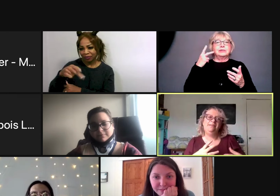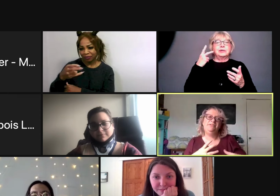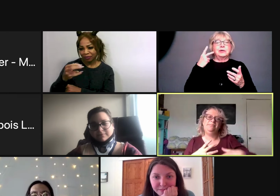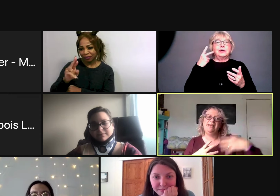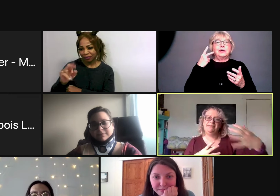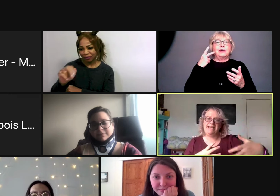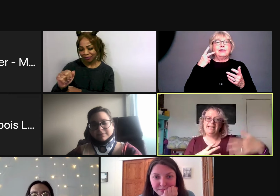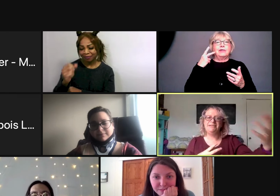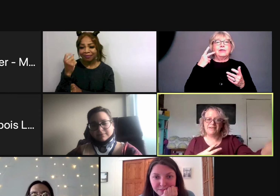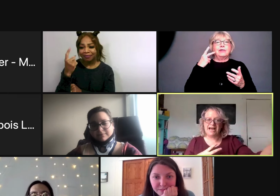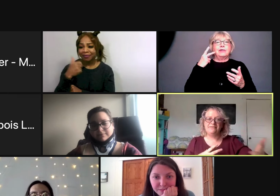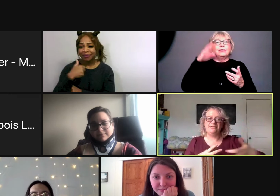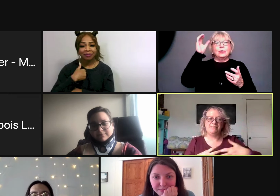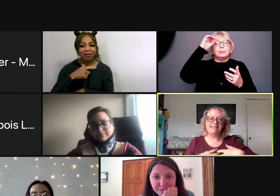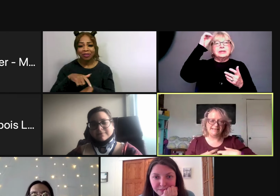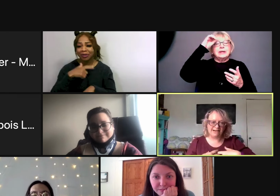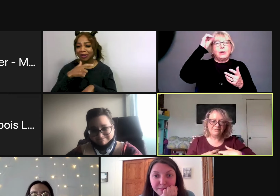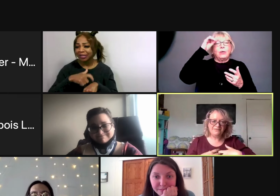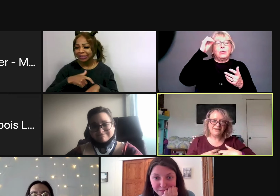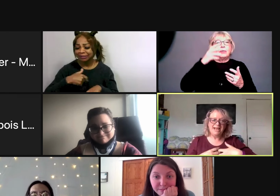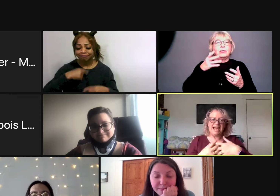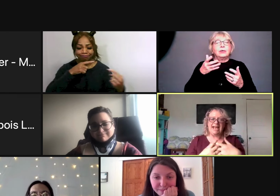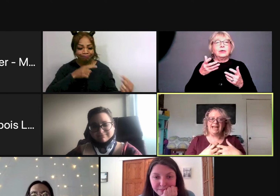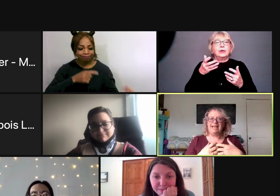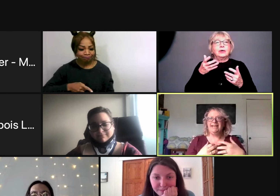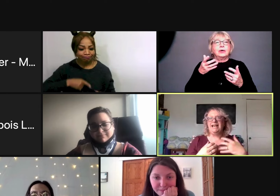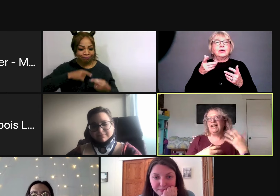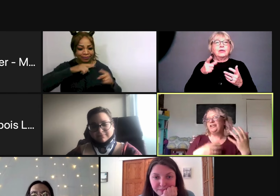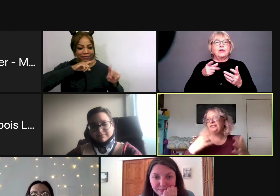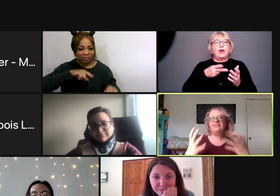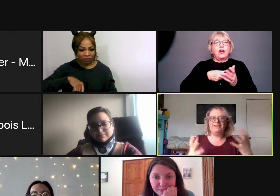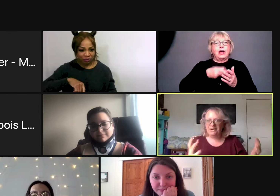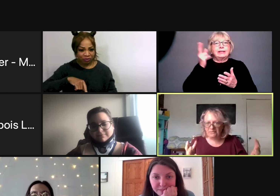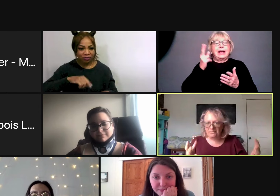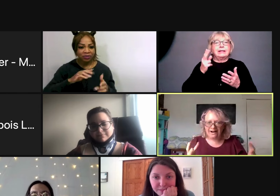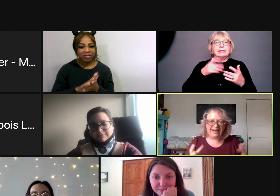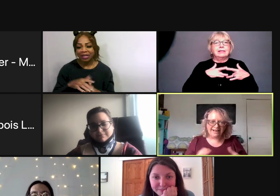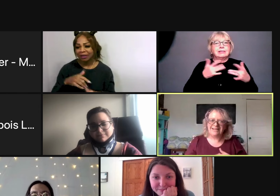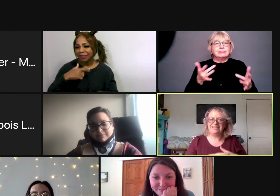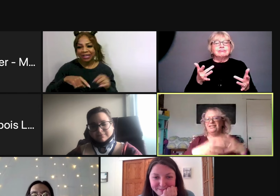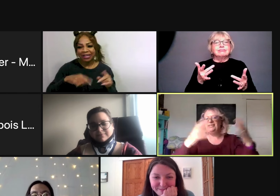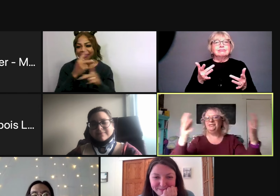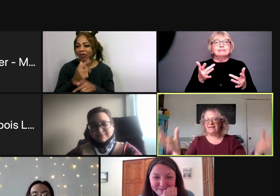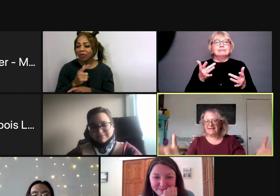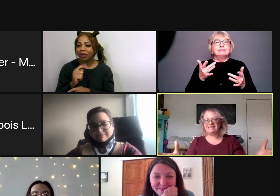votre honnêteté alors